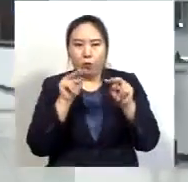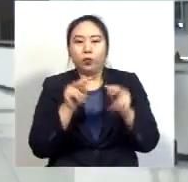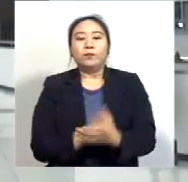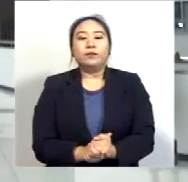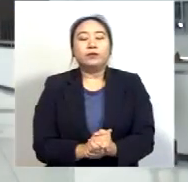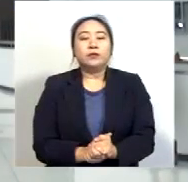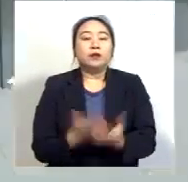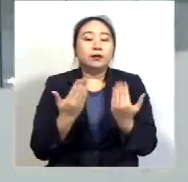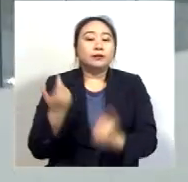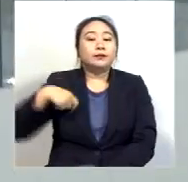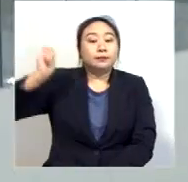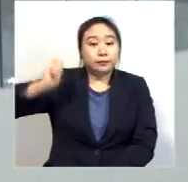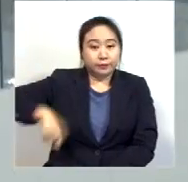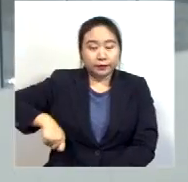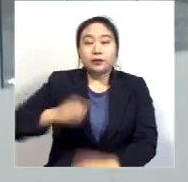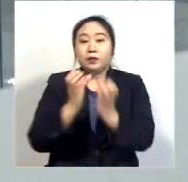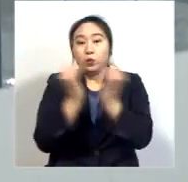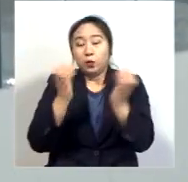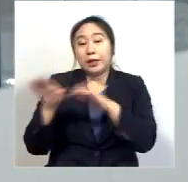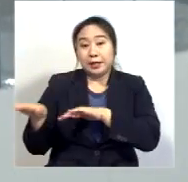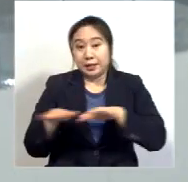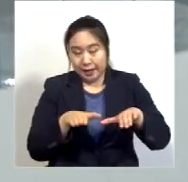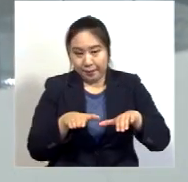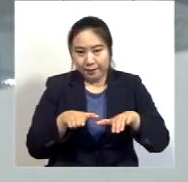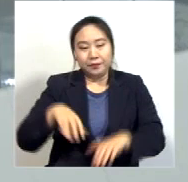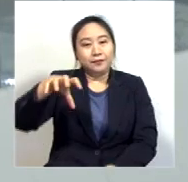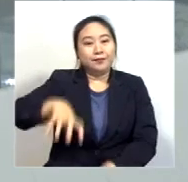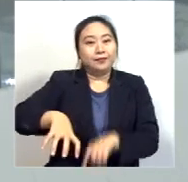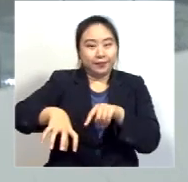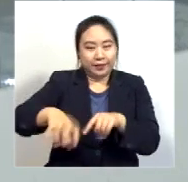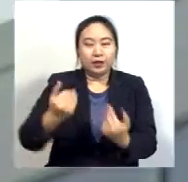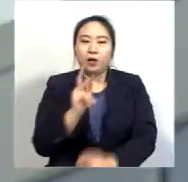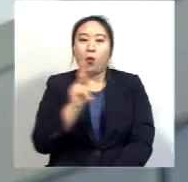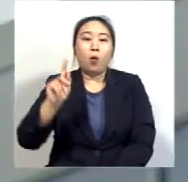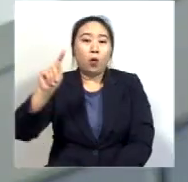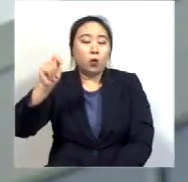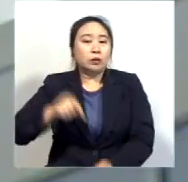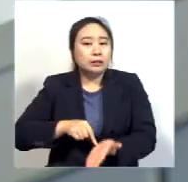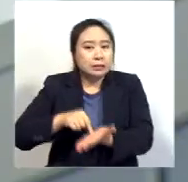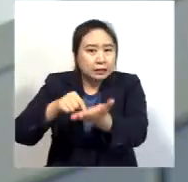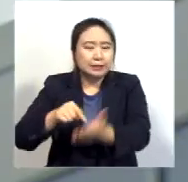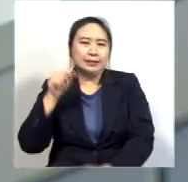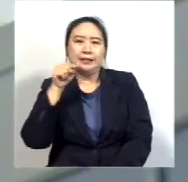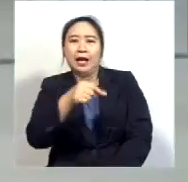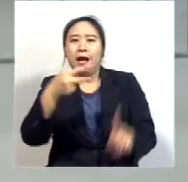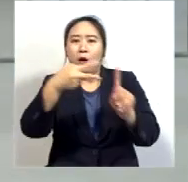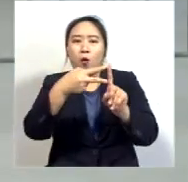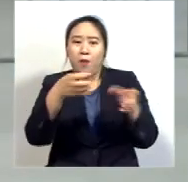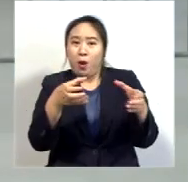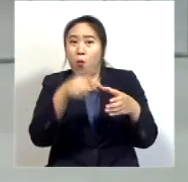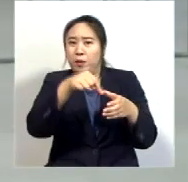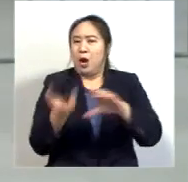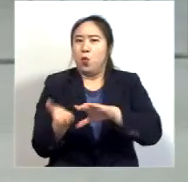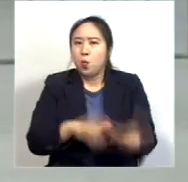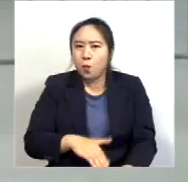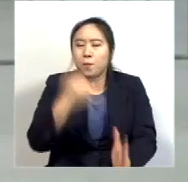ำนักงานศาลรัฐธรรมนูญนะครับได้เตรียมสถานที่ฟังคำพิพากษาในคดีที่กกต.ยื่นให้มีคำสั่งยุบพรรคอนาคตใหม่ก